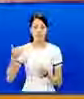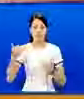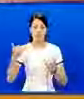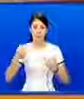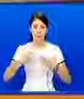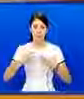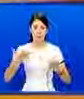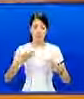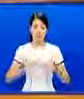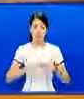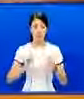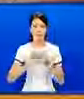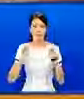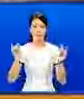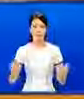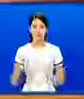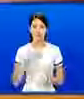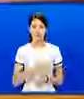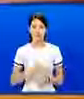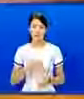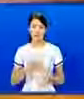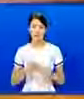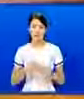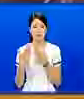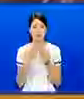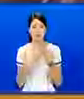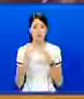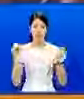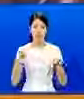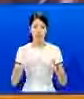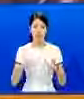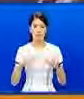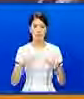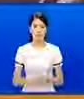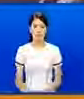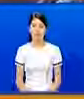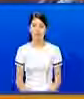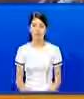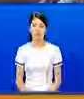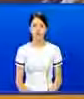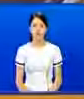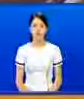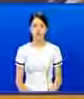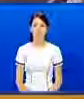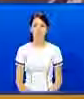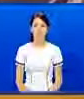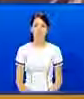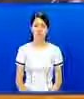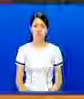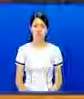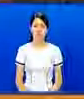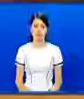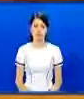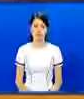ауқымы кеңейген, маңыз артқан, оқырманның да қарасы қалың. Алланың өзі де рас, сөзі де рас,